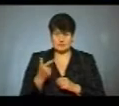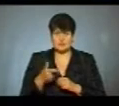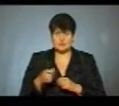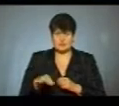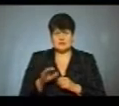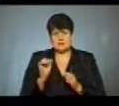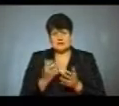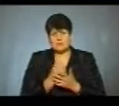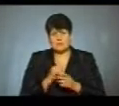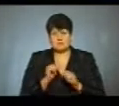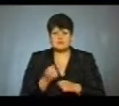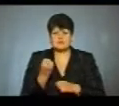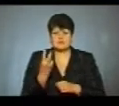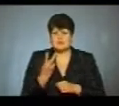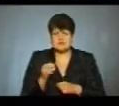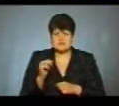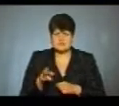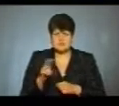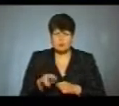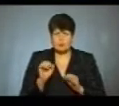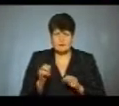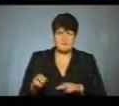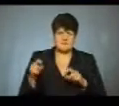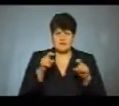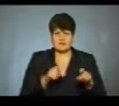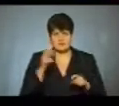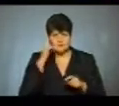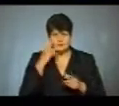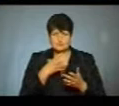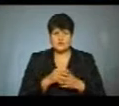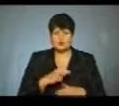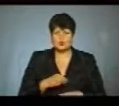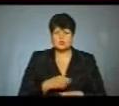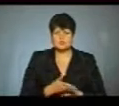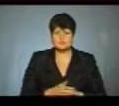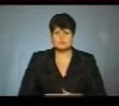може, 12 тисяч доларів. Змогла б переїхати сюди, в Київ, до своєї доньки.